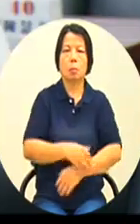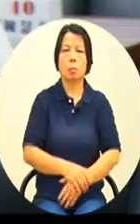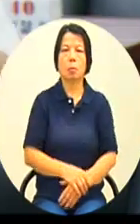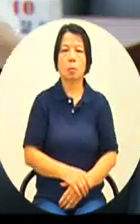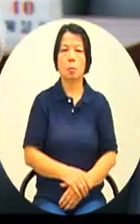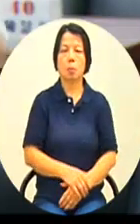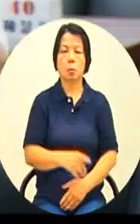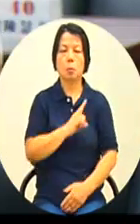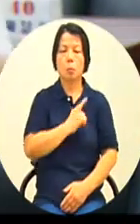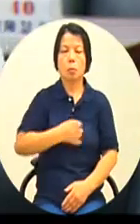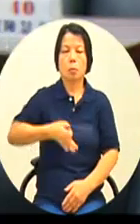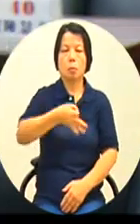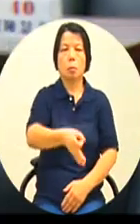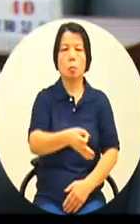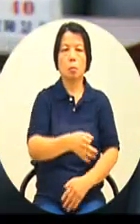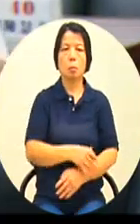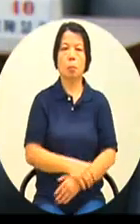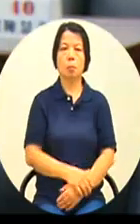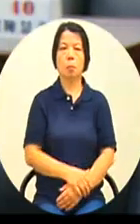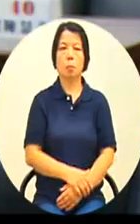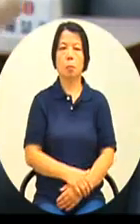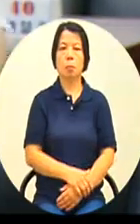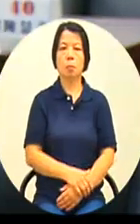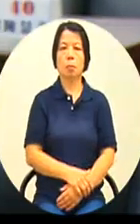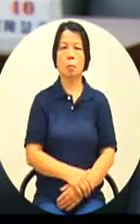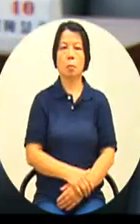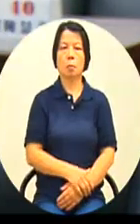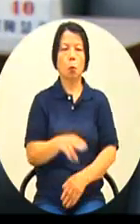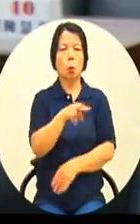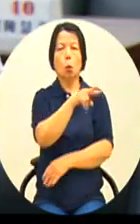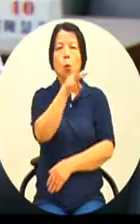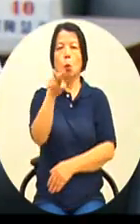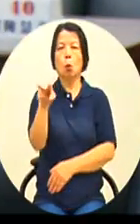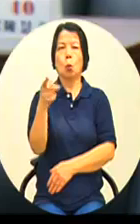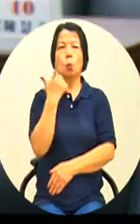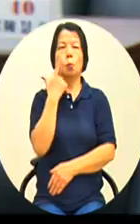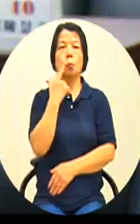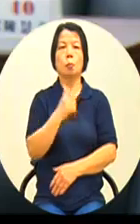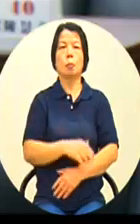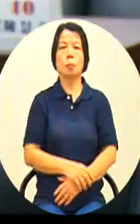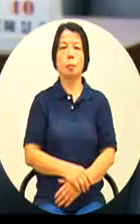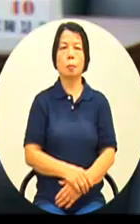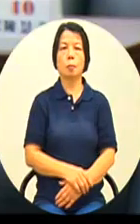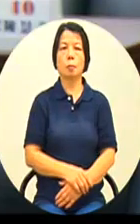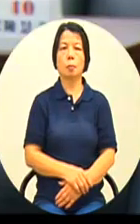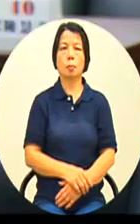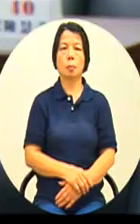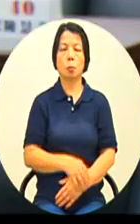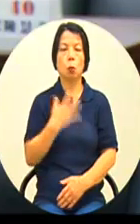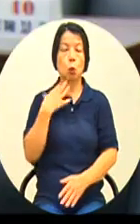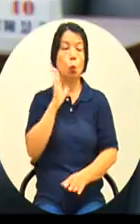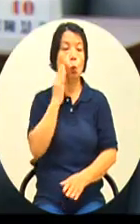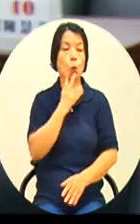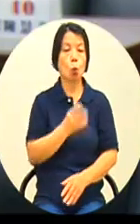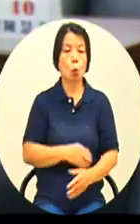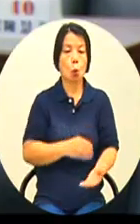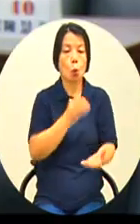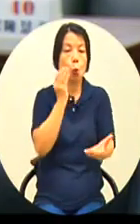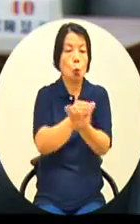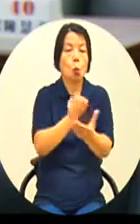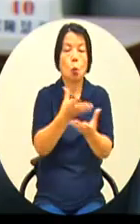咱自动就银钱开价付啊！哦，我看这建筑物。你若无投资吼，无用收